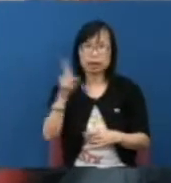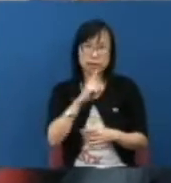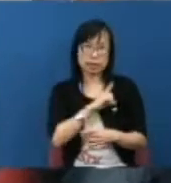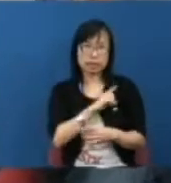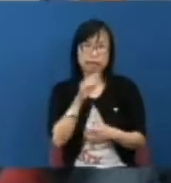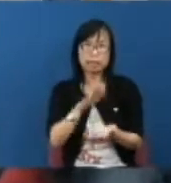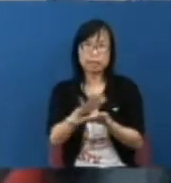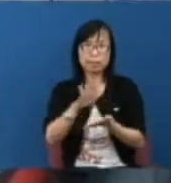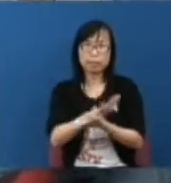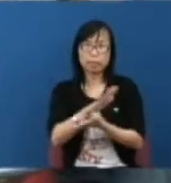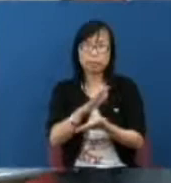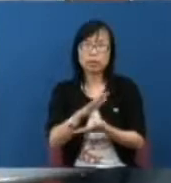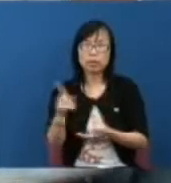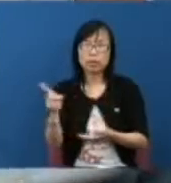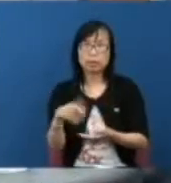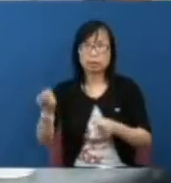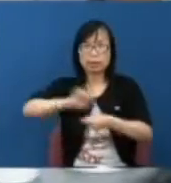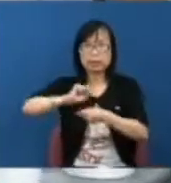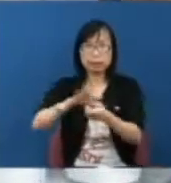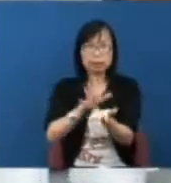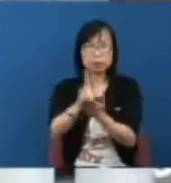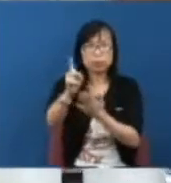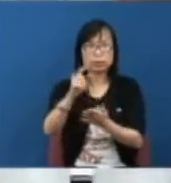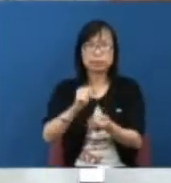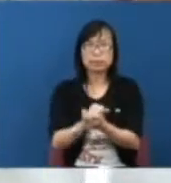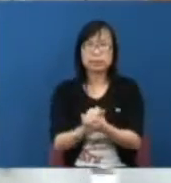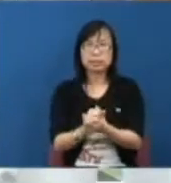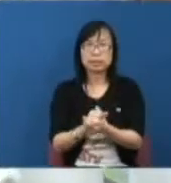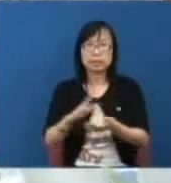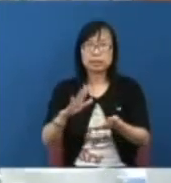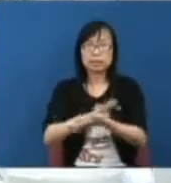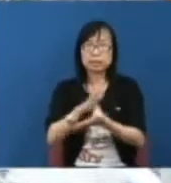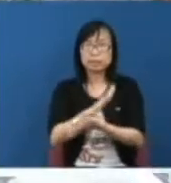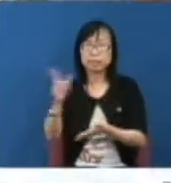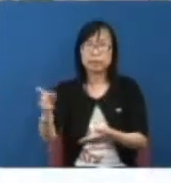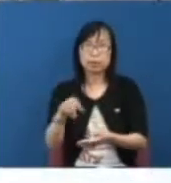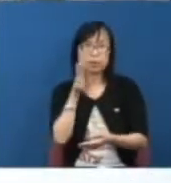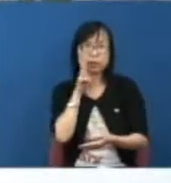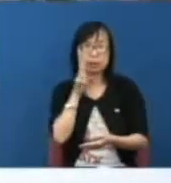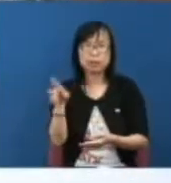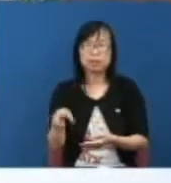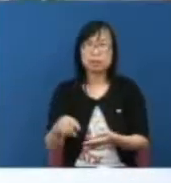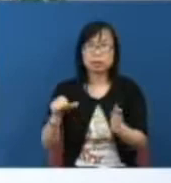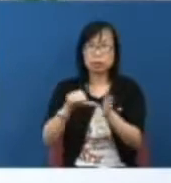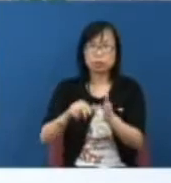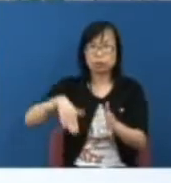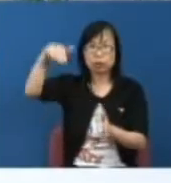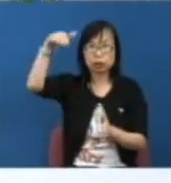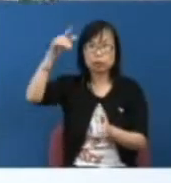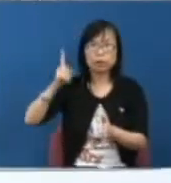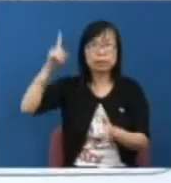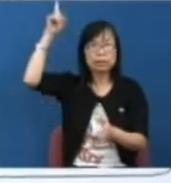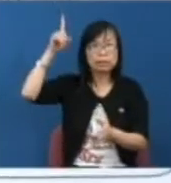為我住喺裏邊，咁同埋加埋佢哋專業嘅意見啊，咁去營造出嚟嘅。咁譬如咧喺最高嗰個部分啦，即係天